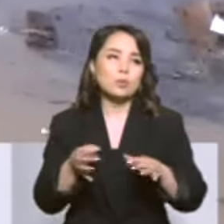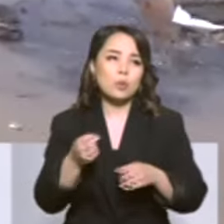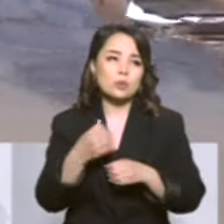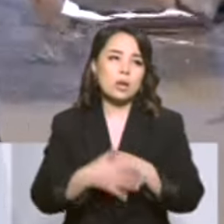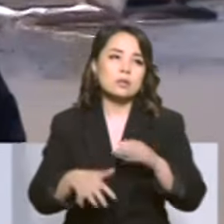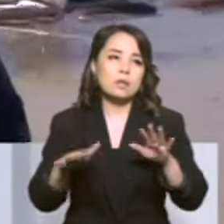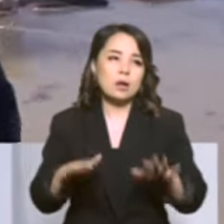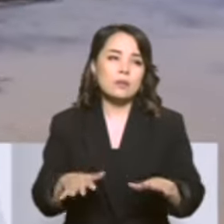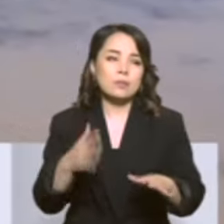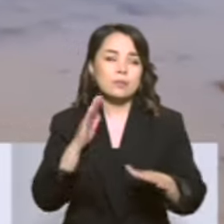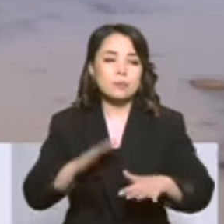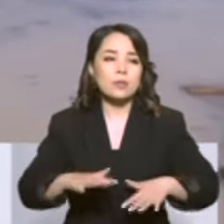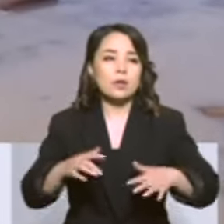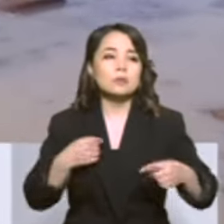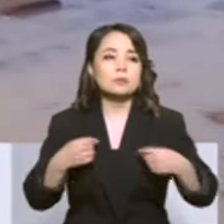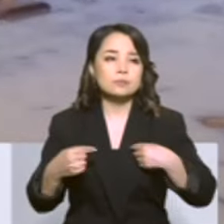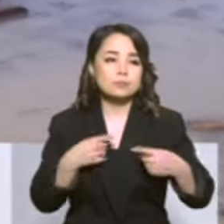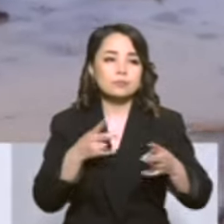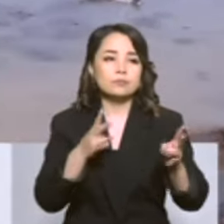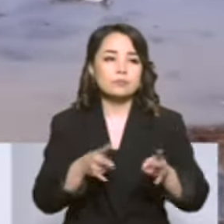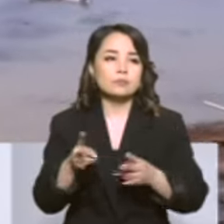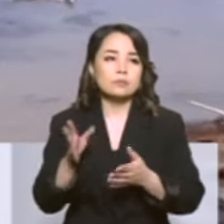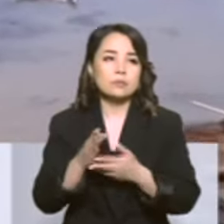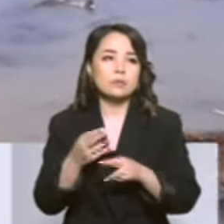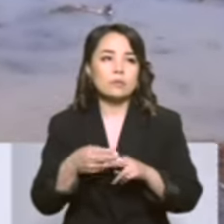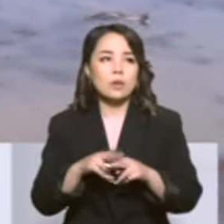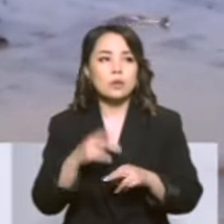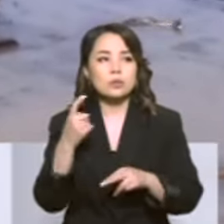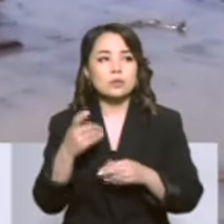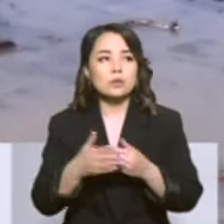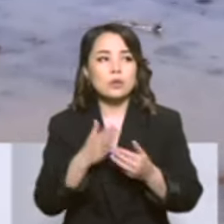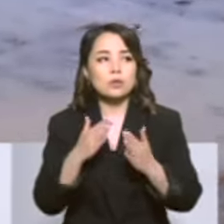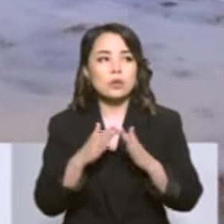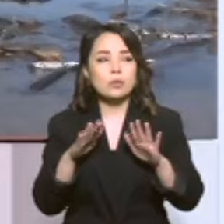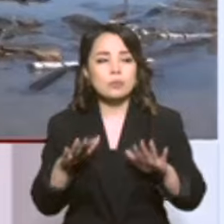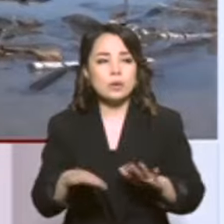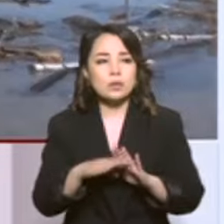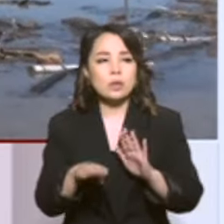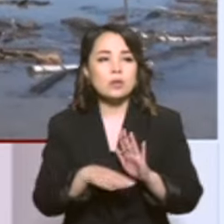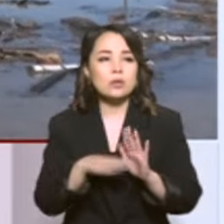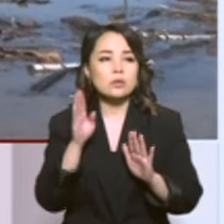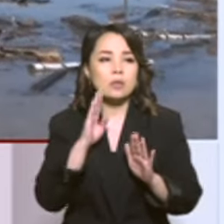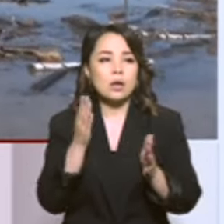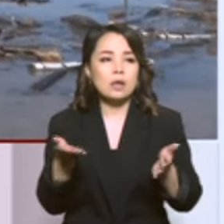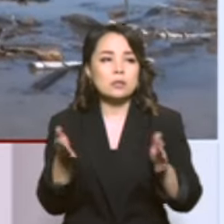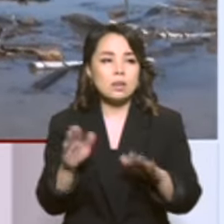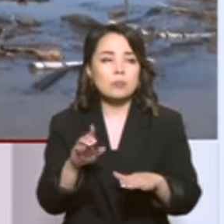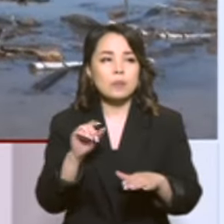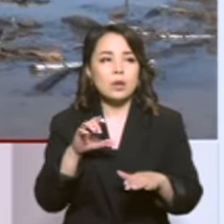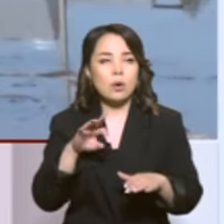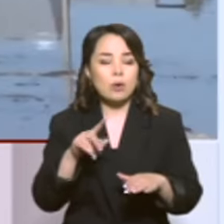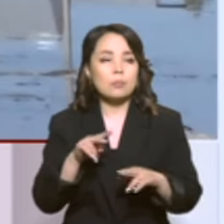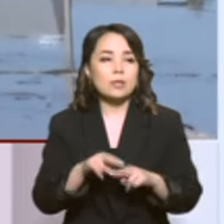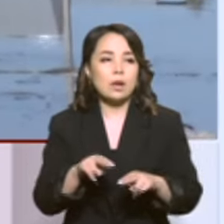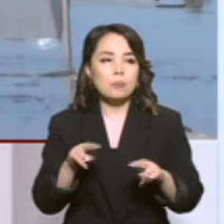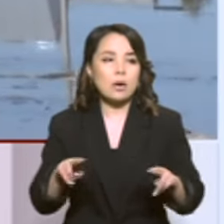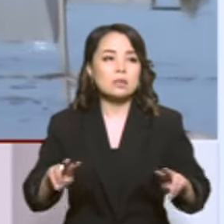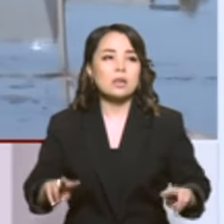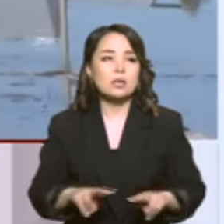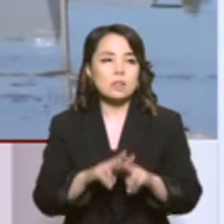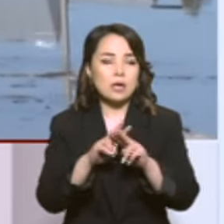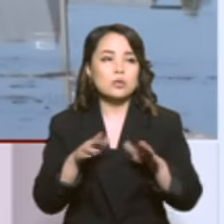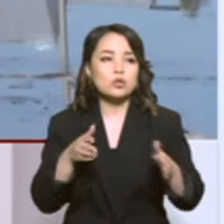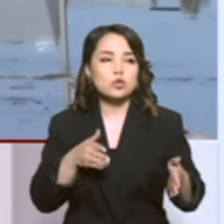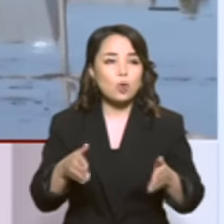елді мекенде тасқыннан зардап шегіп жатыр. Бұл жерде 100-ден астам үй су астында тұр. Бескөл Петропавлда Астанамен